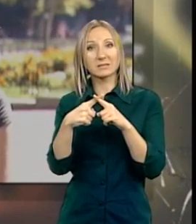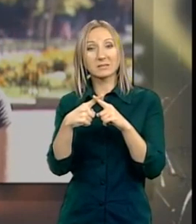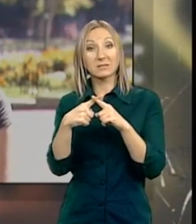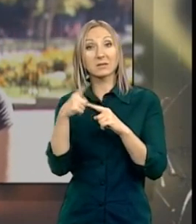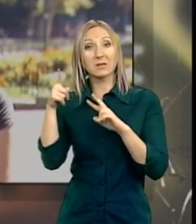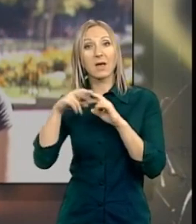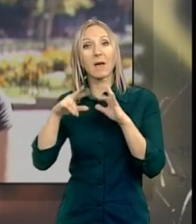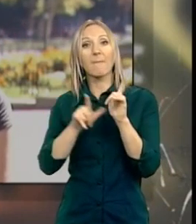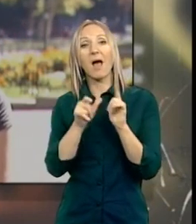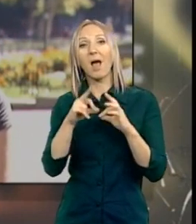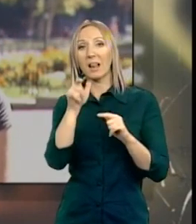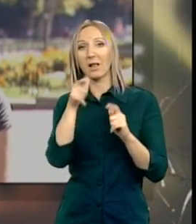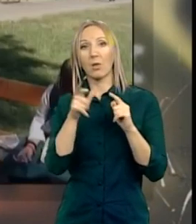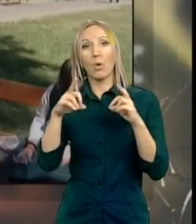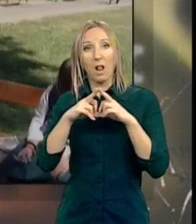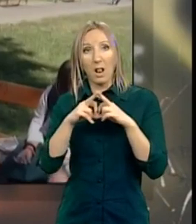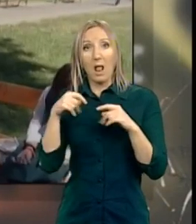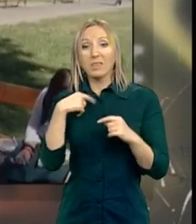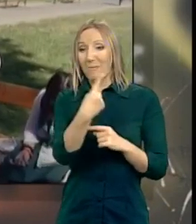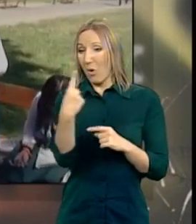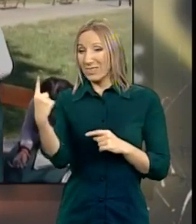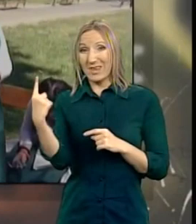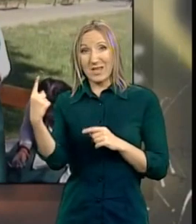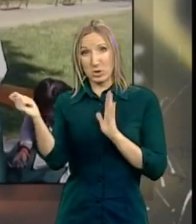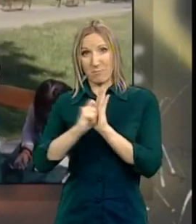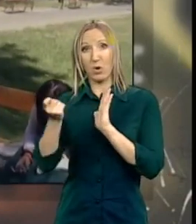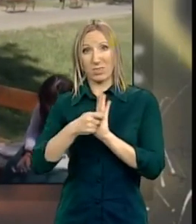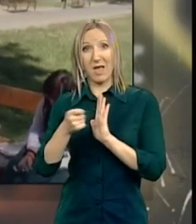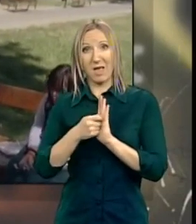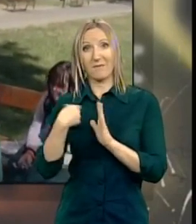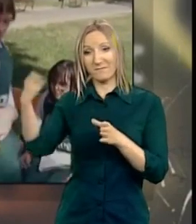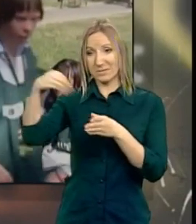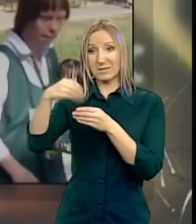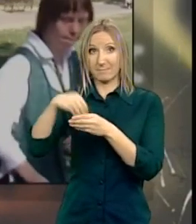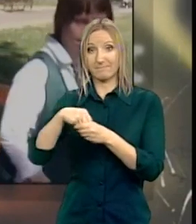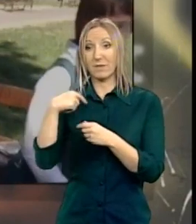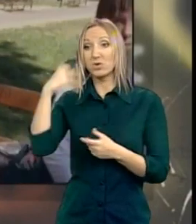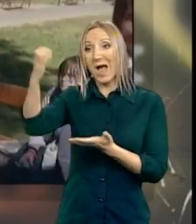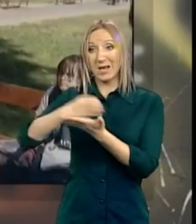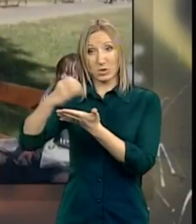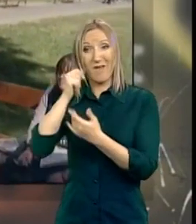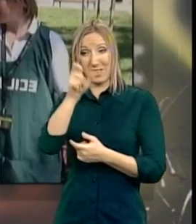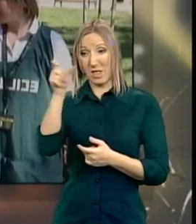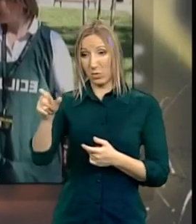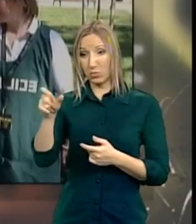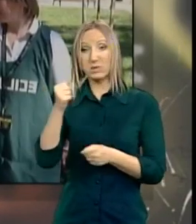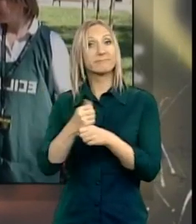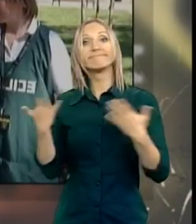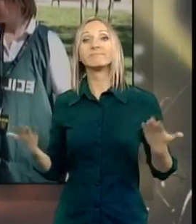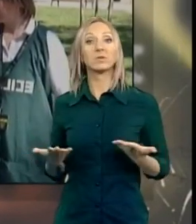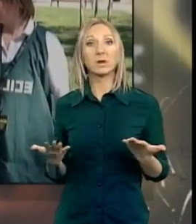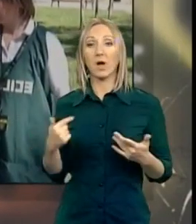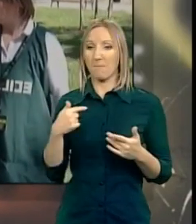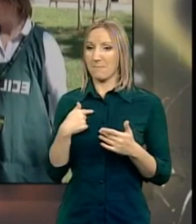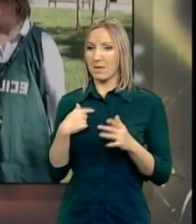više pojedinačnih prodavaca. Ta prodaja, odnosno angažovanje tih ljudi funkcioniše tako što mi